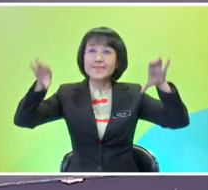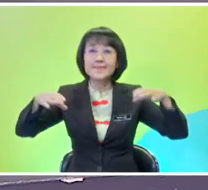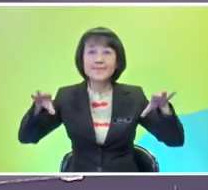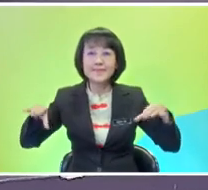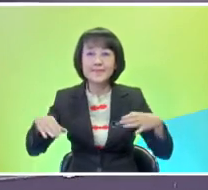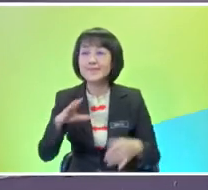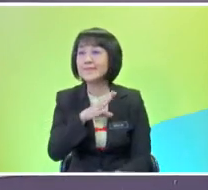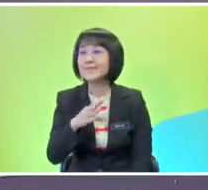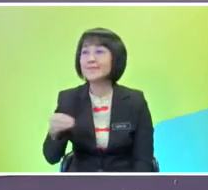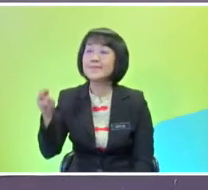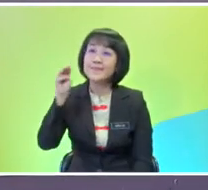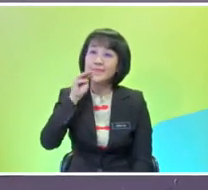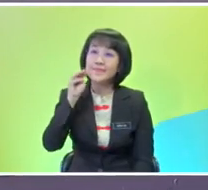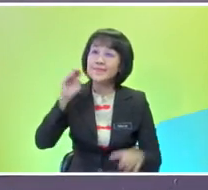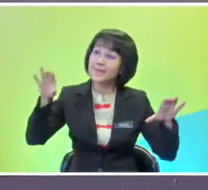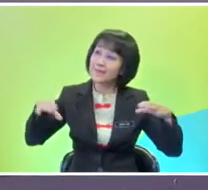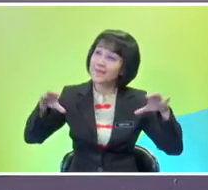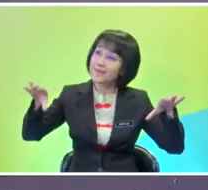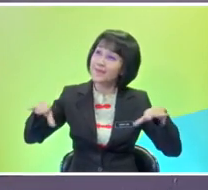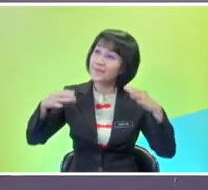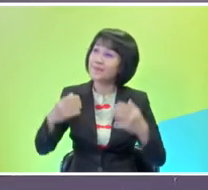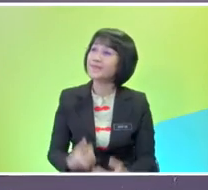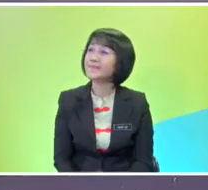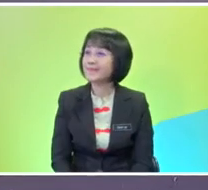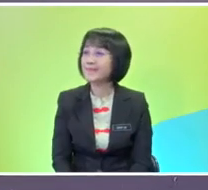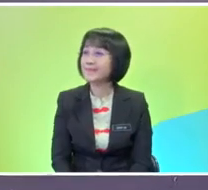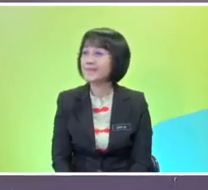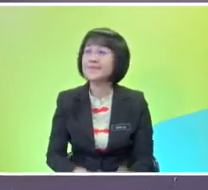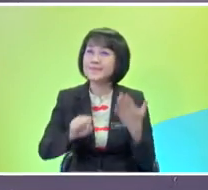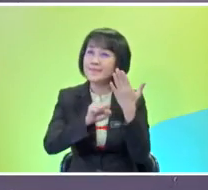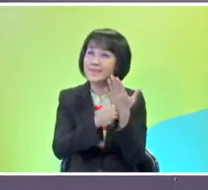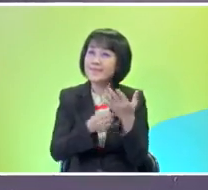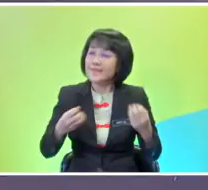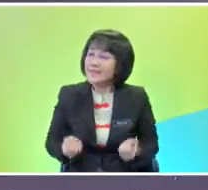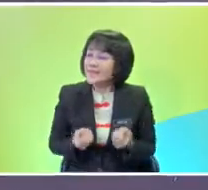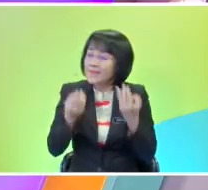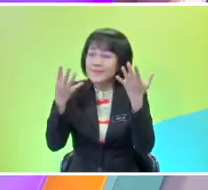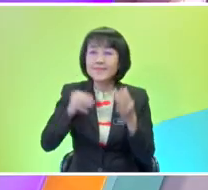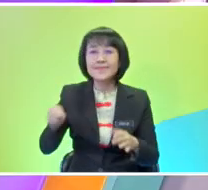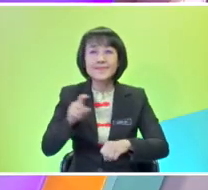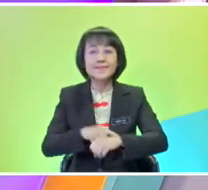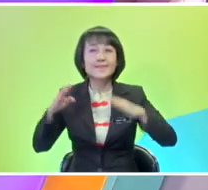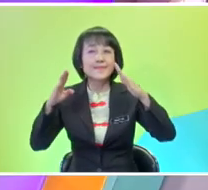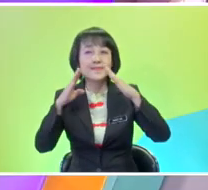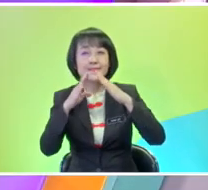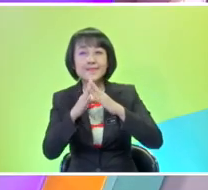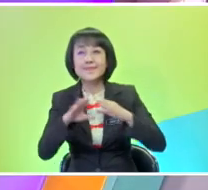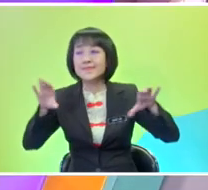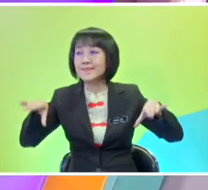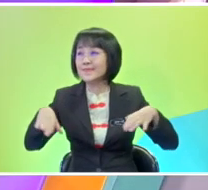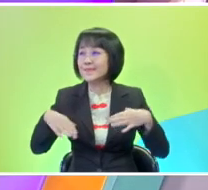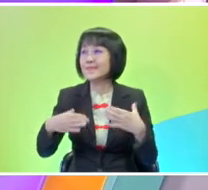hari ini dan menjadi Apa sumber inspirasi murid-murid di rumah untuk menghasilkan karya yang lebih